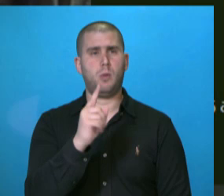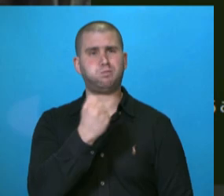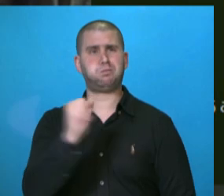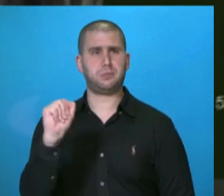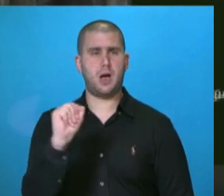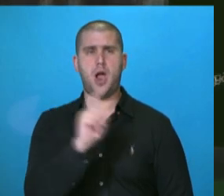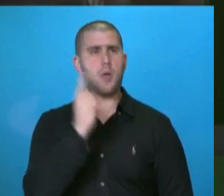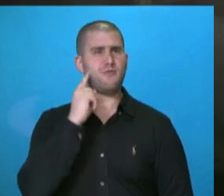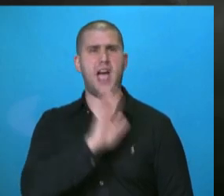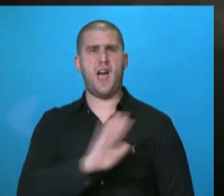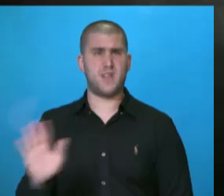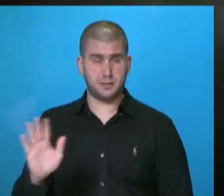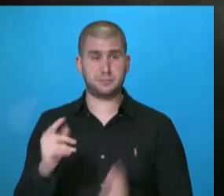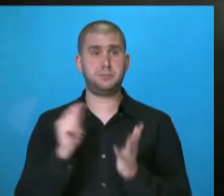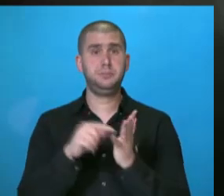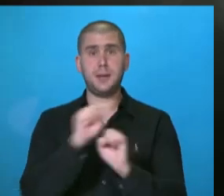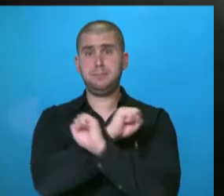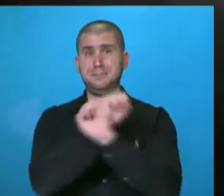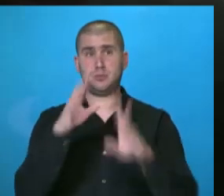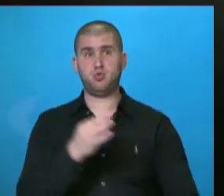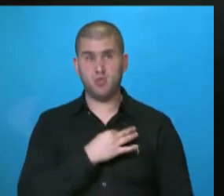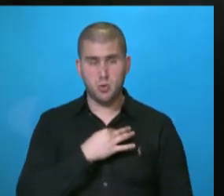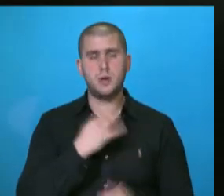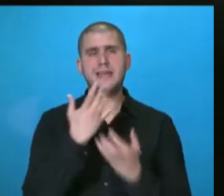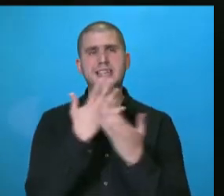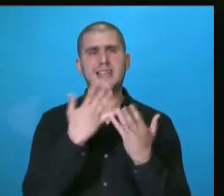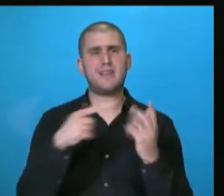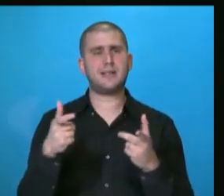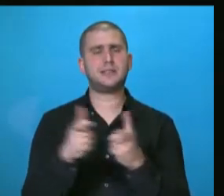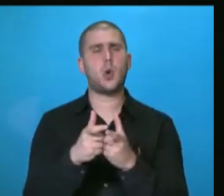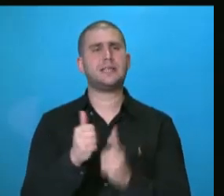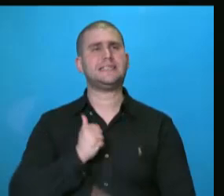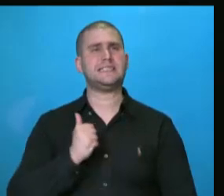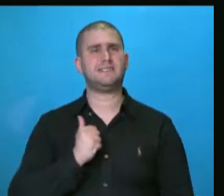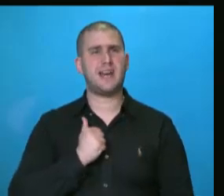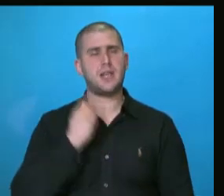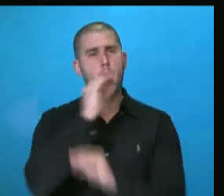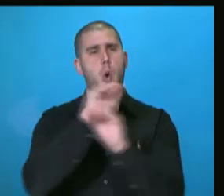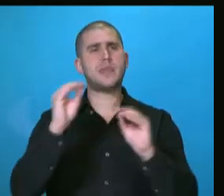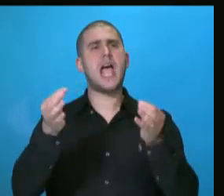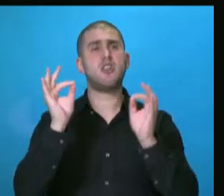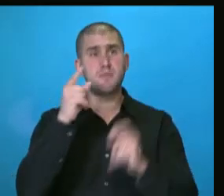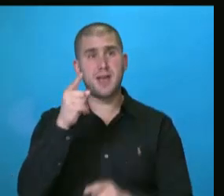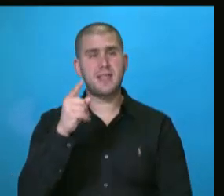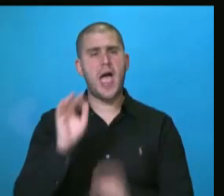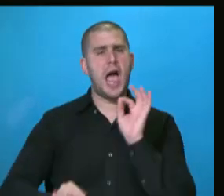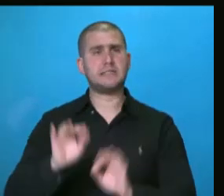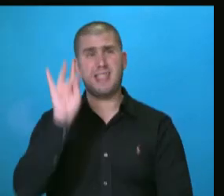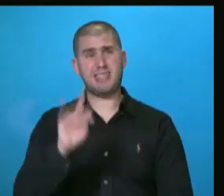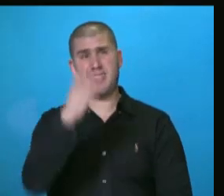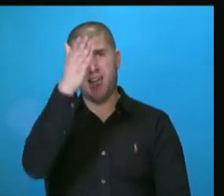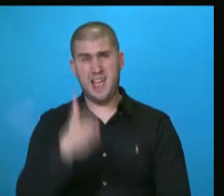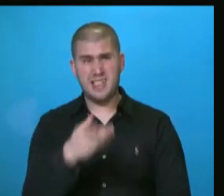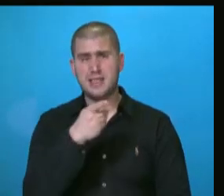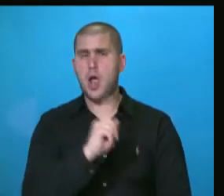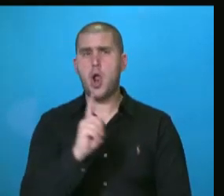איש. בעקבות הפרסום אצלנו הבהירה הזרוע הצבאית של הג'יהאד בהודעה רשמית כי ההסתה נגד אבו אל-עטא לא